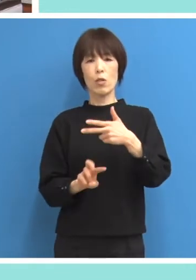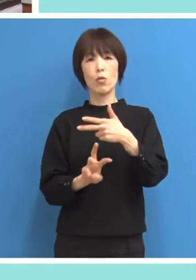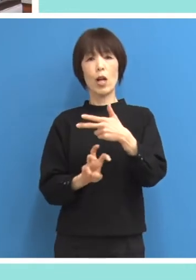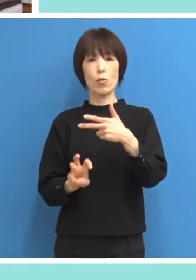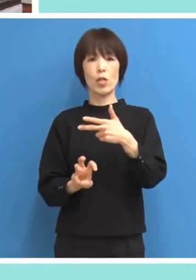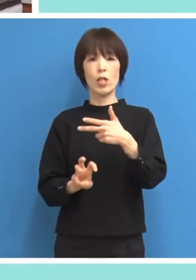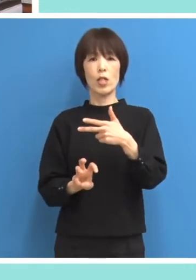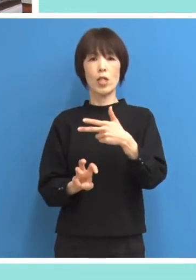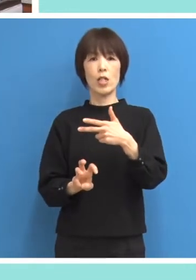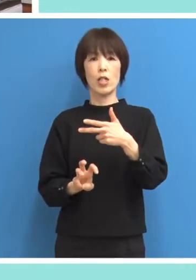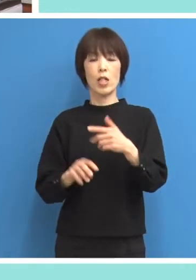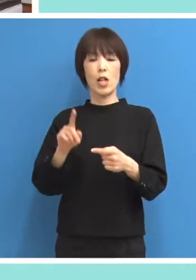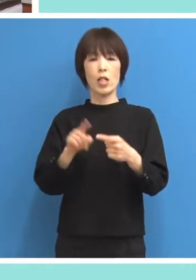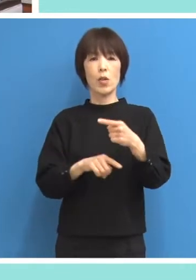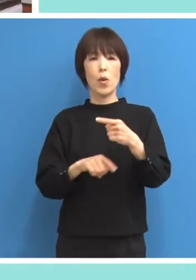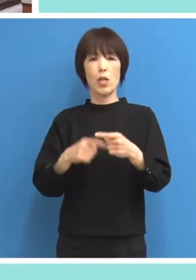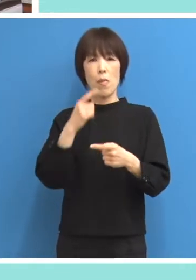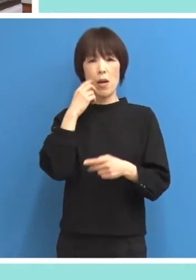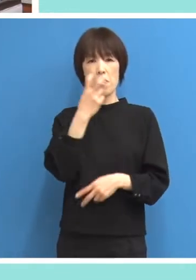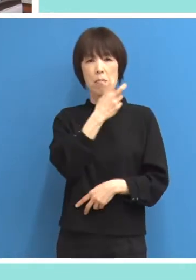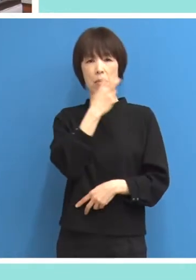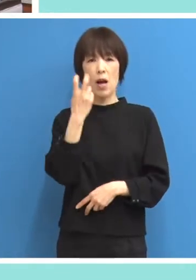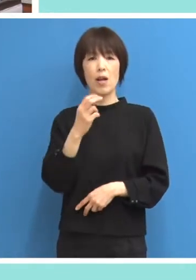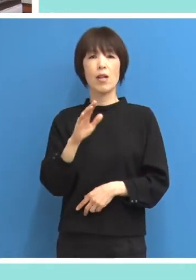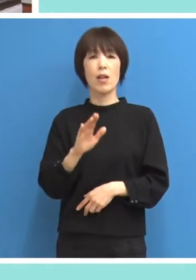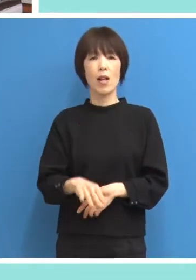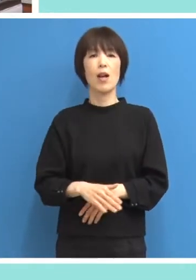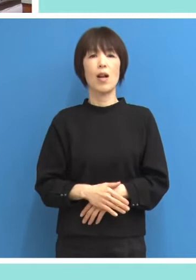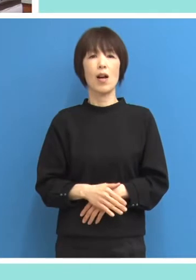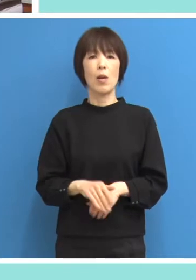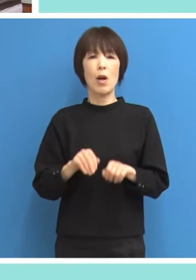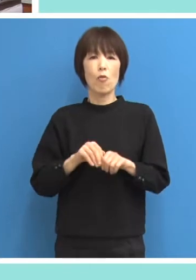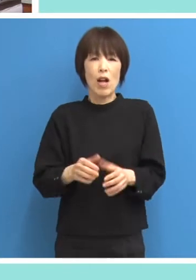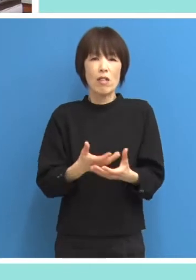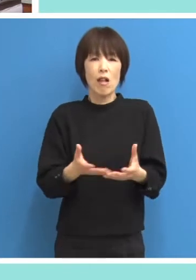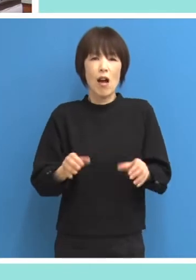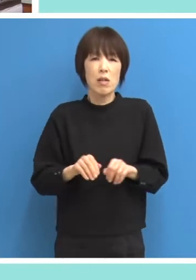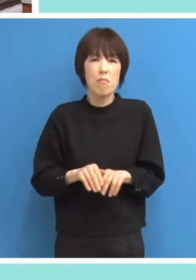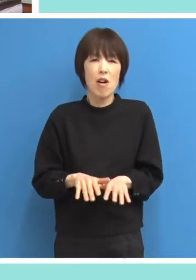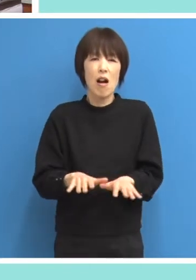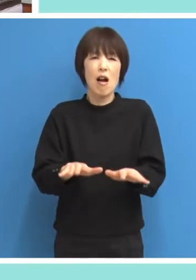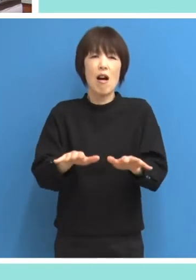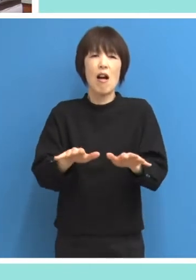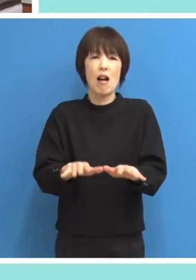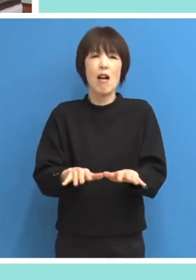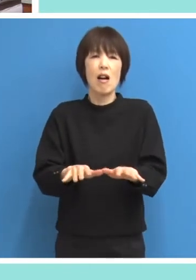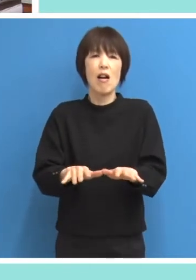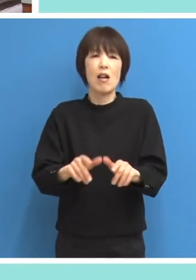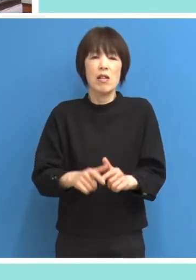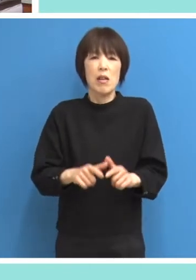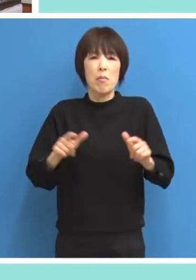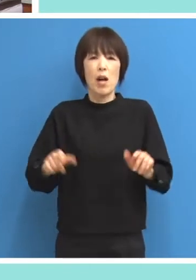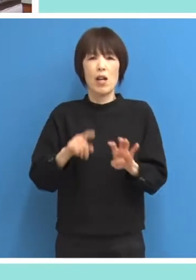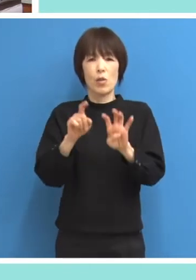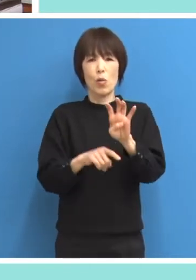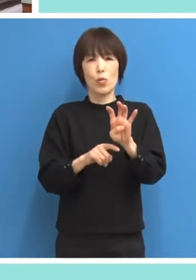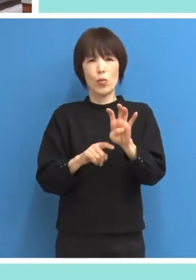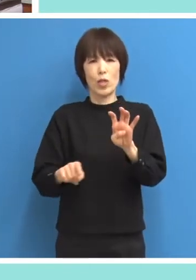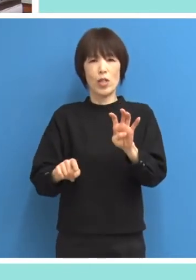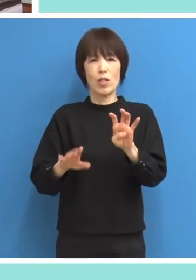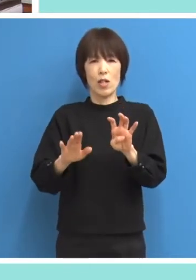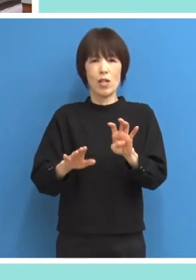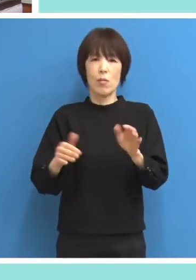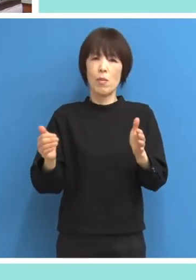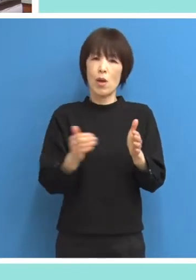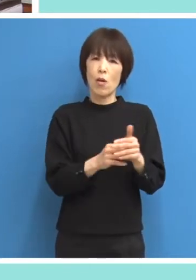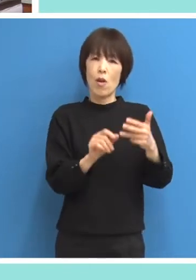30日に1例目が確認をされて、そこから、クラスターが発生をしたりという形で、一気に40人まで、